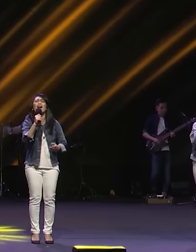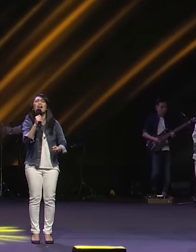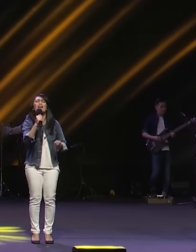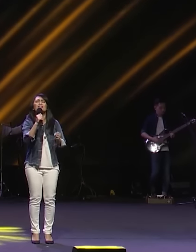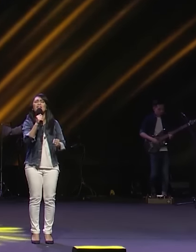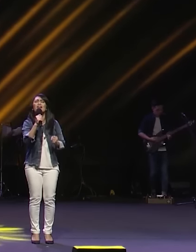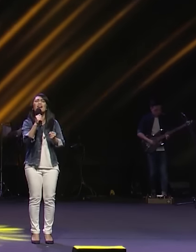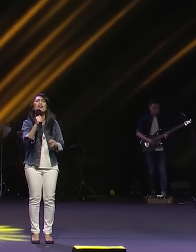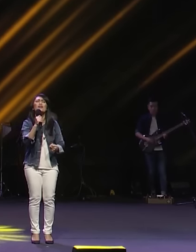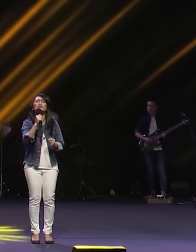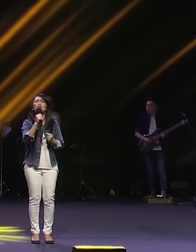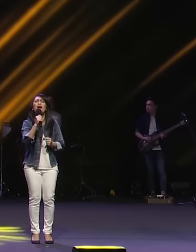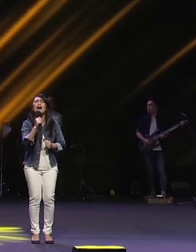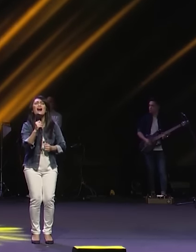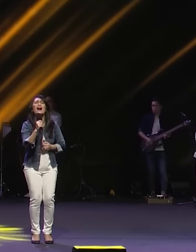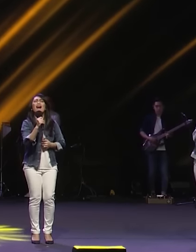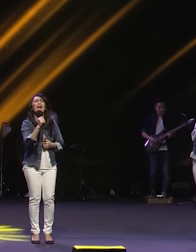kami darimu